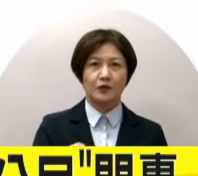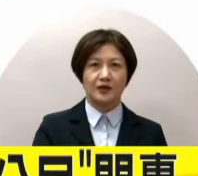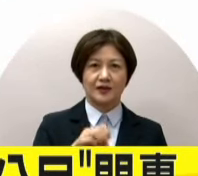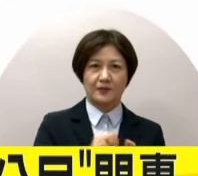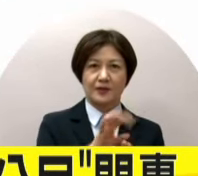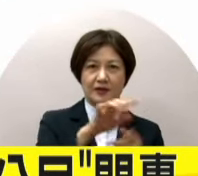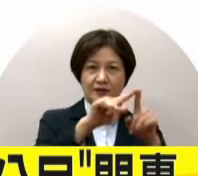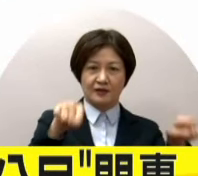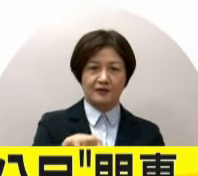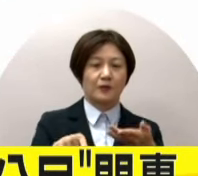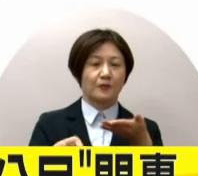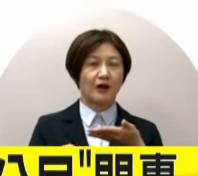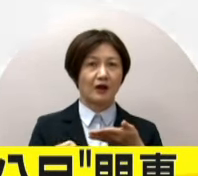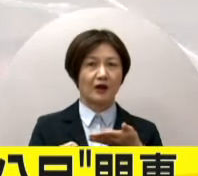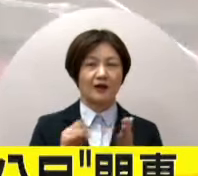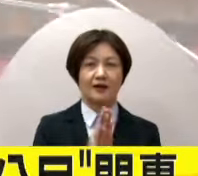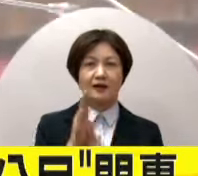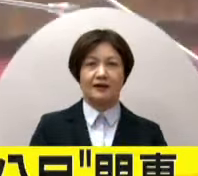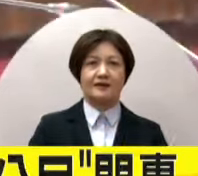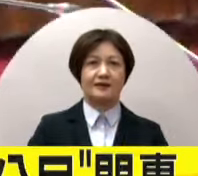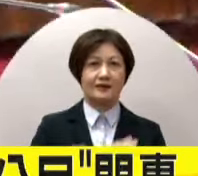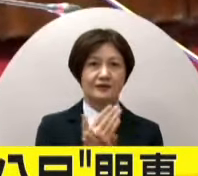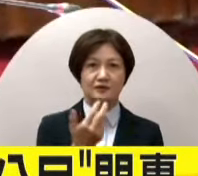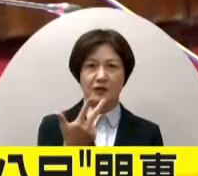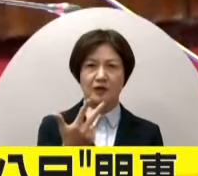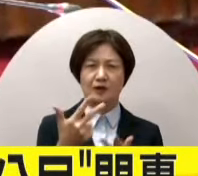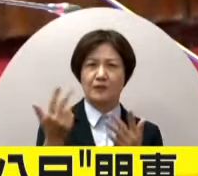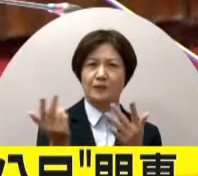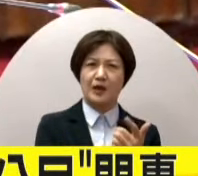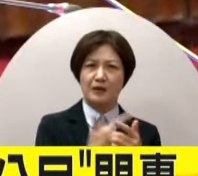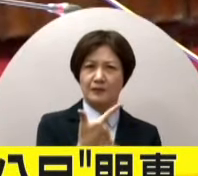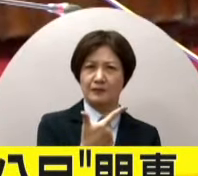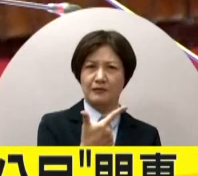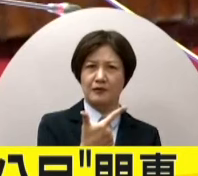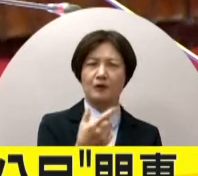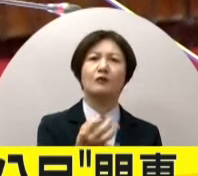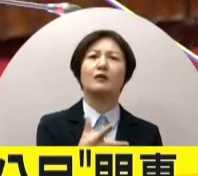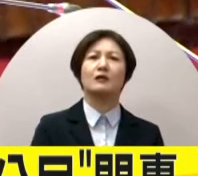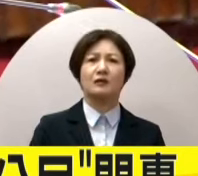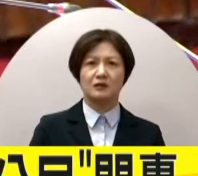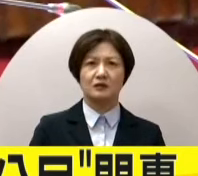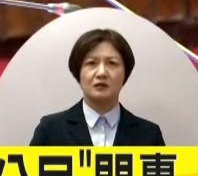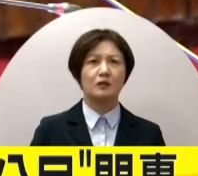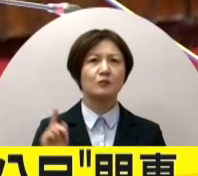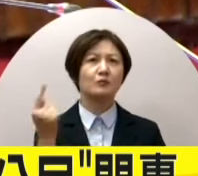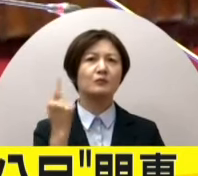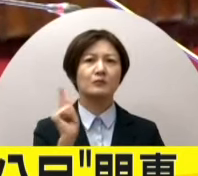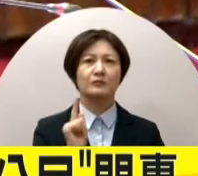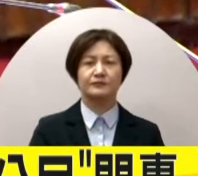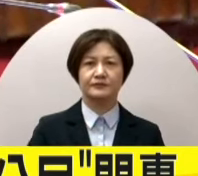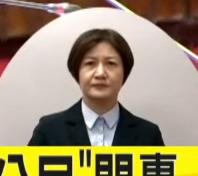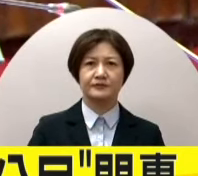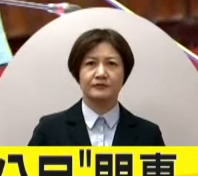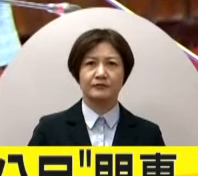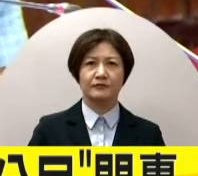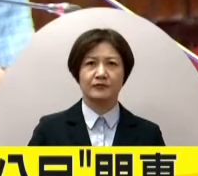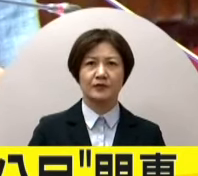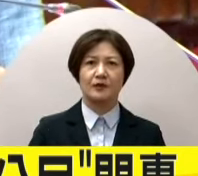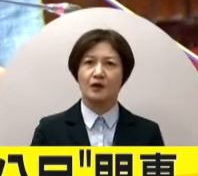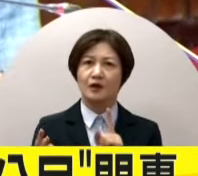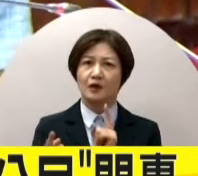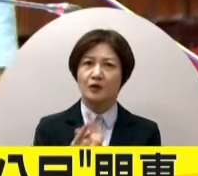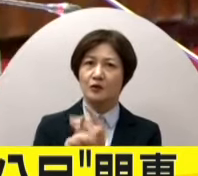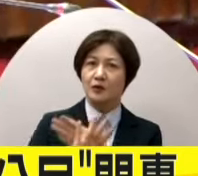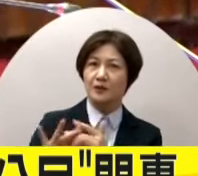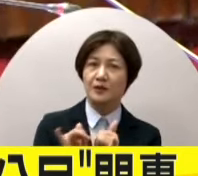报告里面的时候呢，七项变成六项？可不可以先跟我们说明具体的原因？为什么对外所